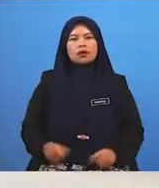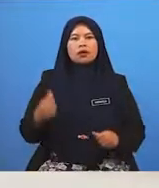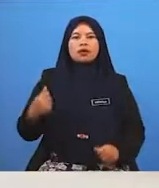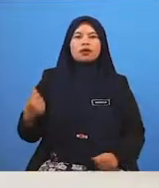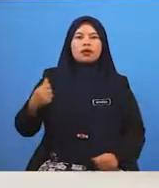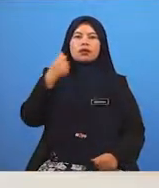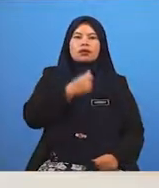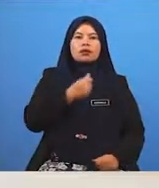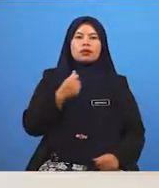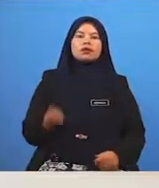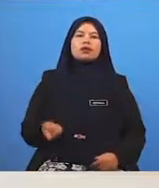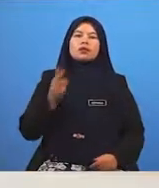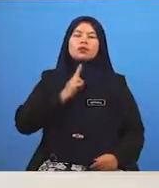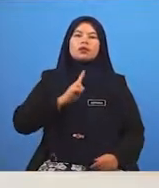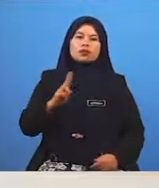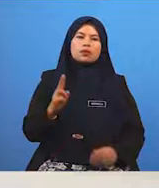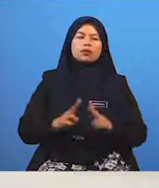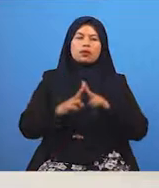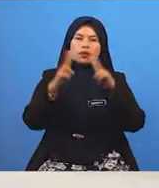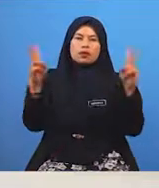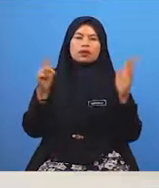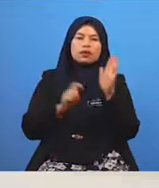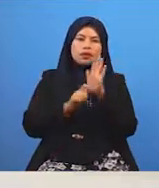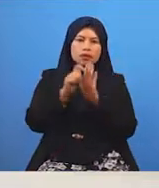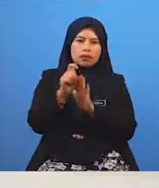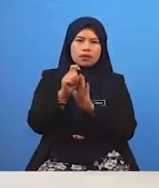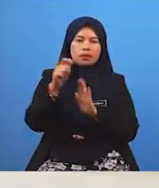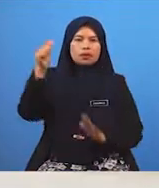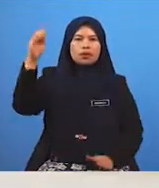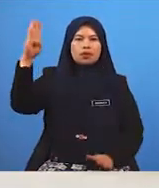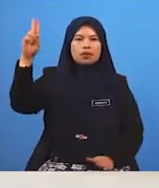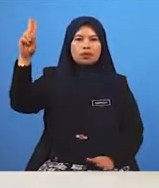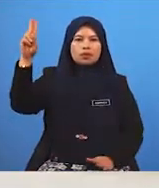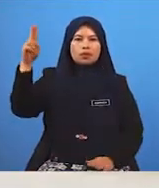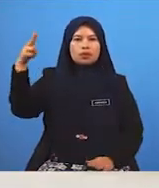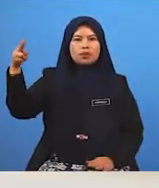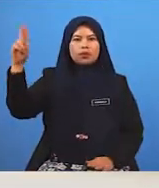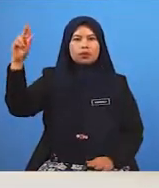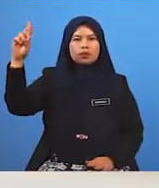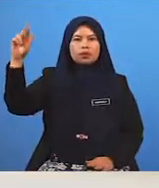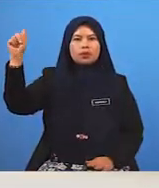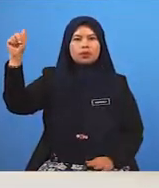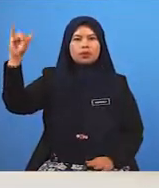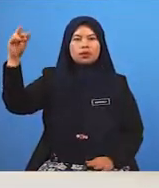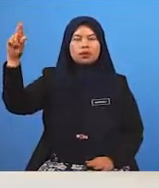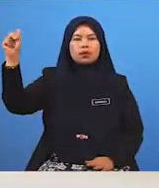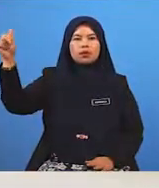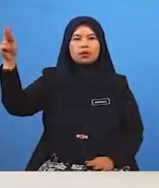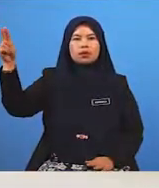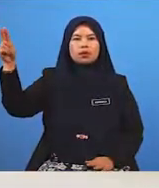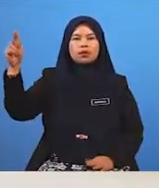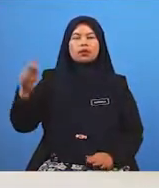sangat tinggi. Abu Hurairah radhiyallahu an meriwayatkan bahawa Rasulullah sallallahu alaihi wasallam